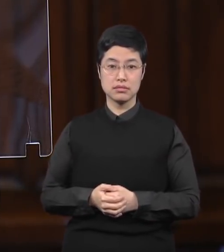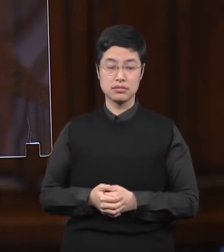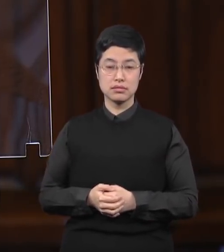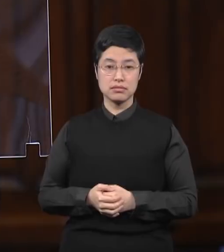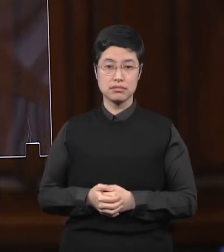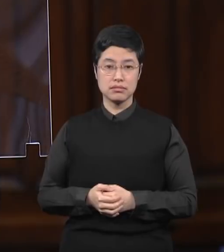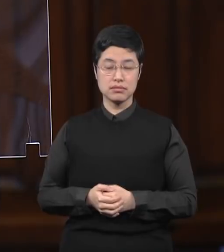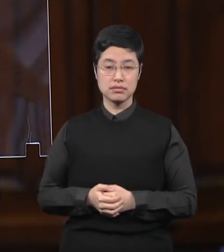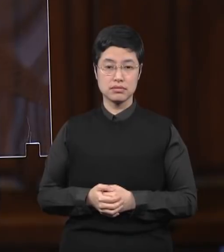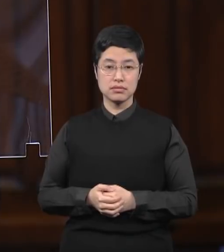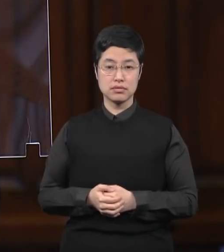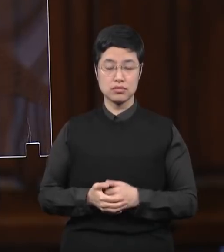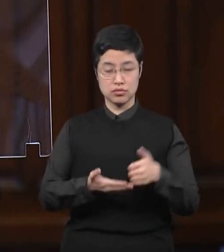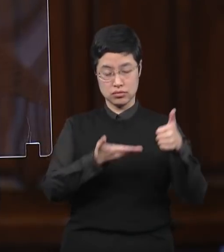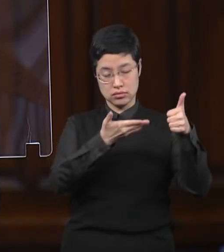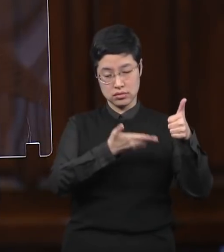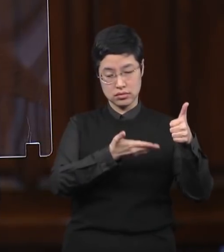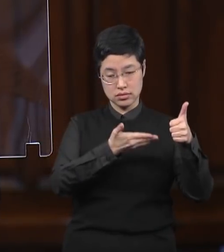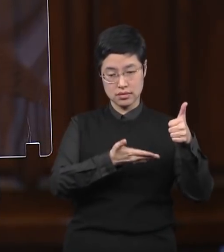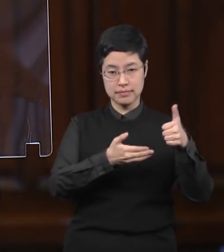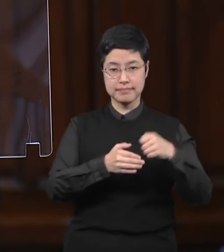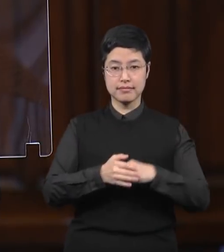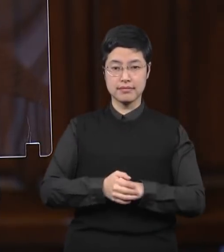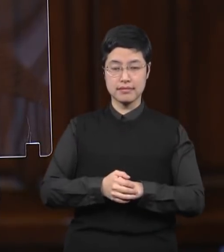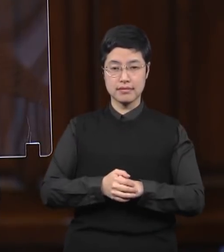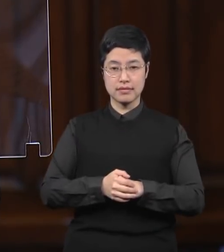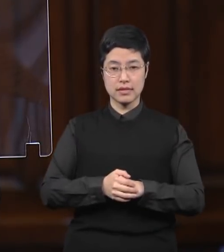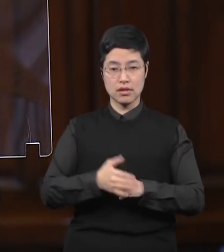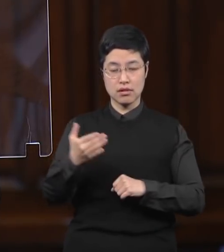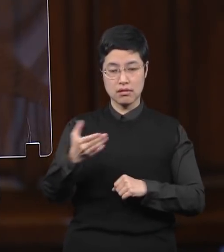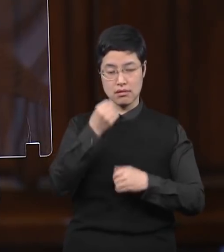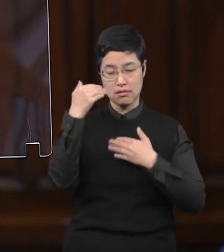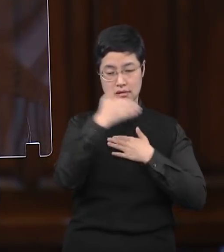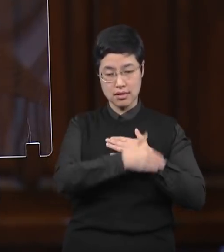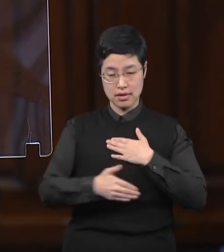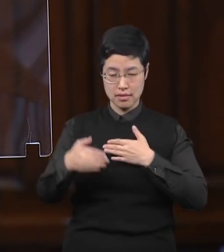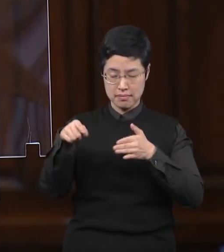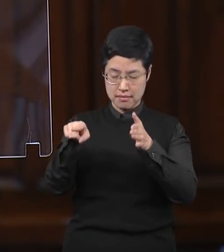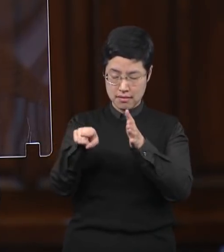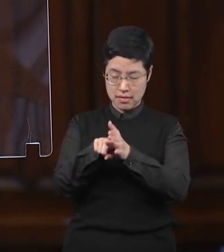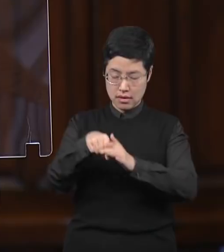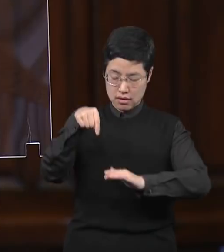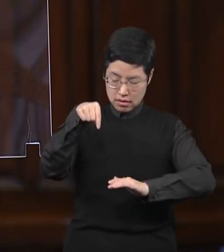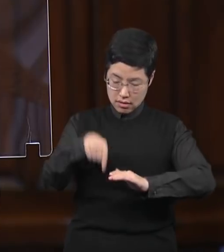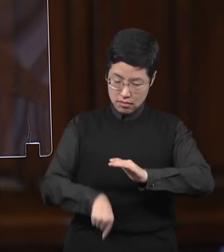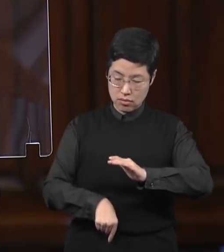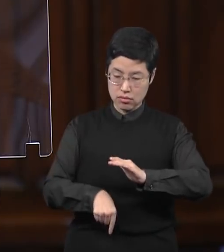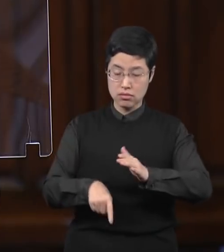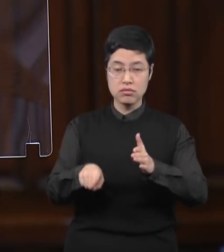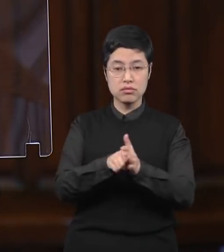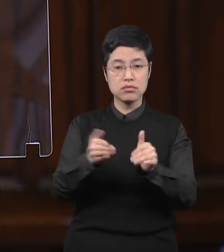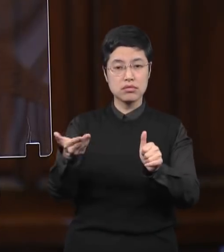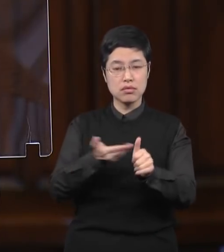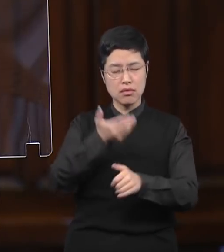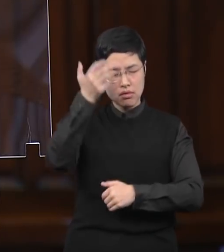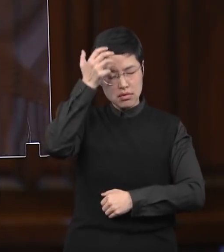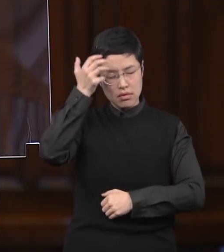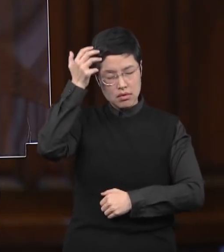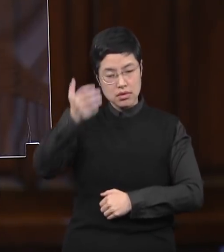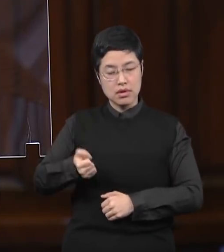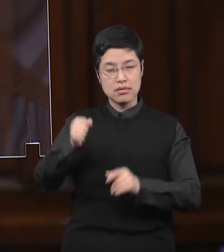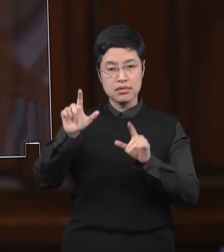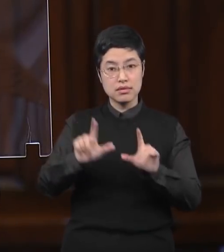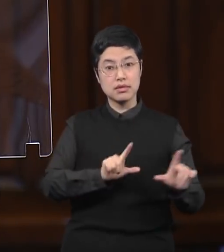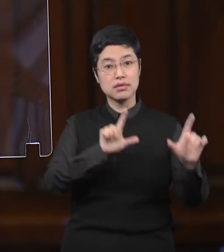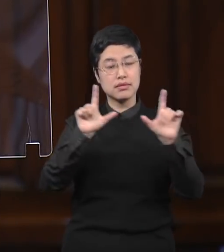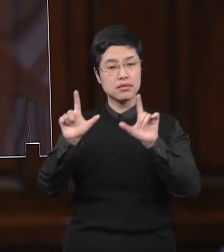이는 주기영님께서 깊은 성체신심, 순교 영성 속에 사시면서